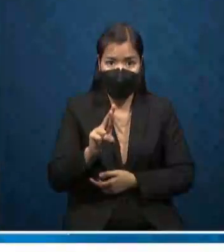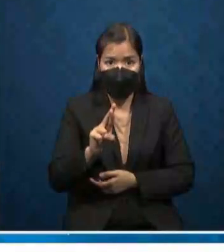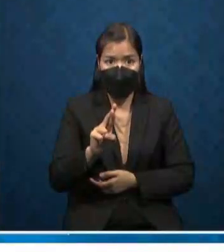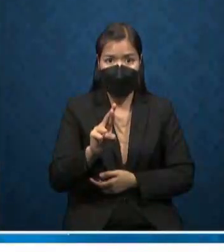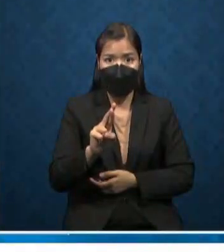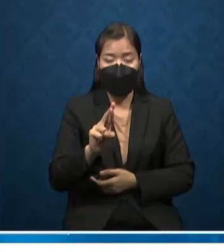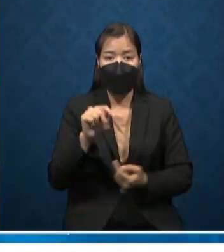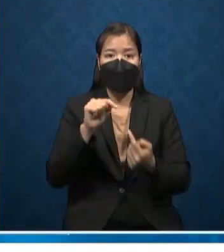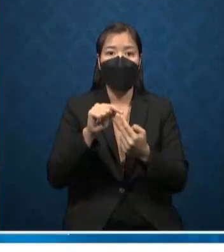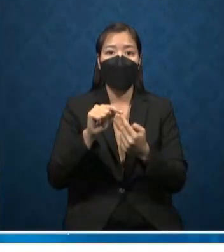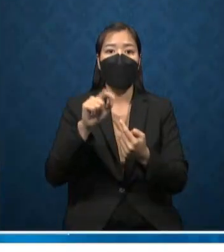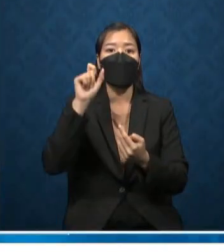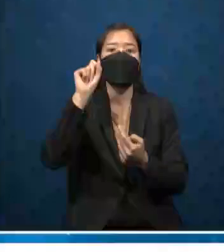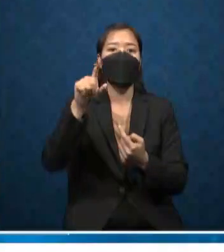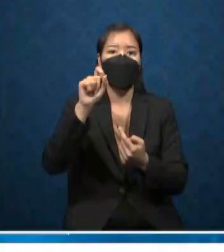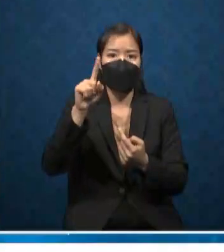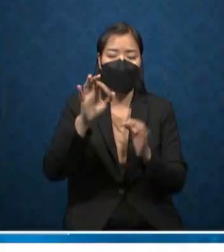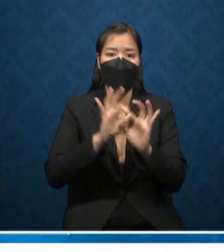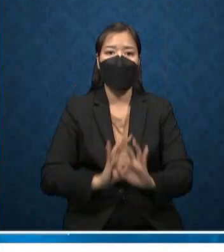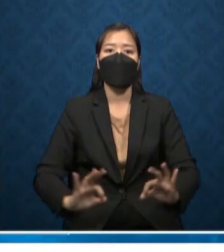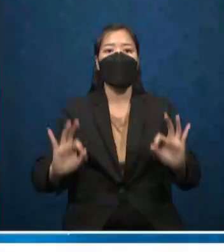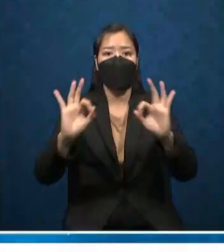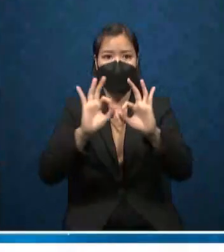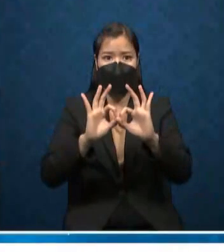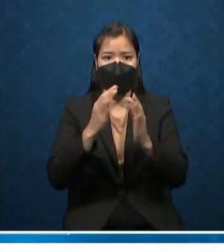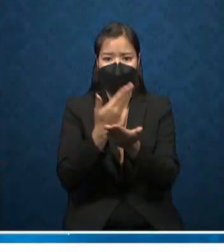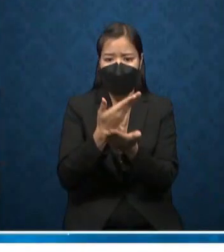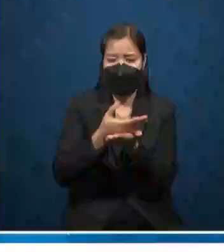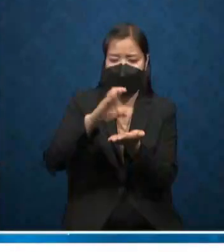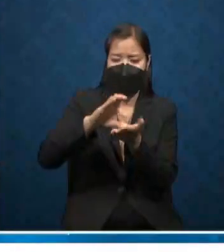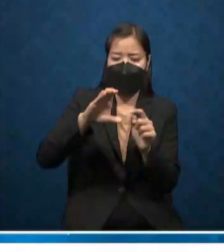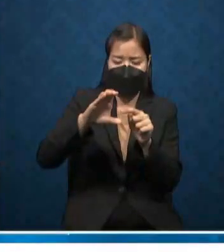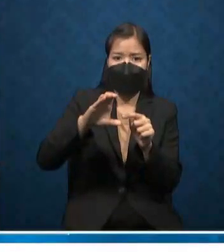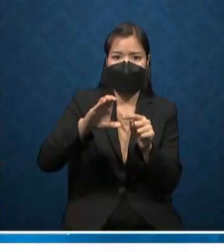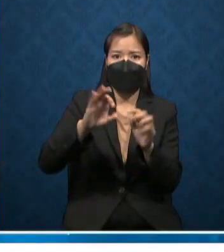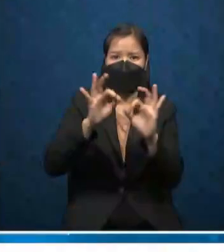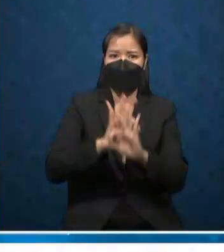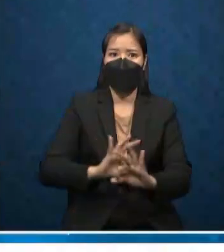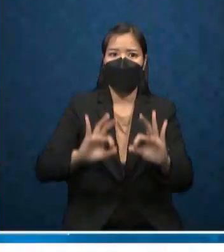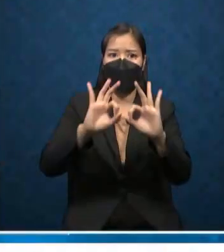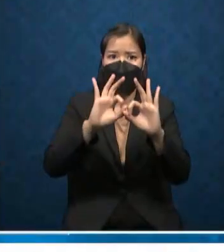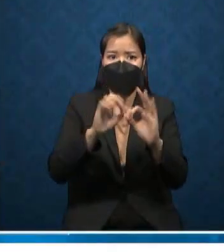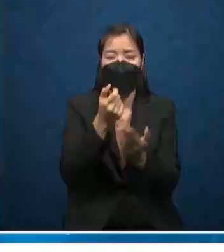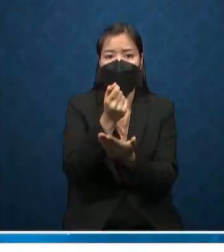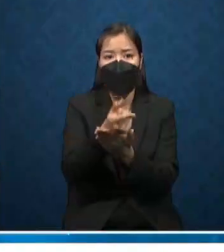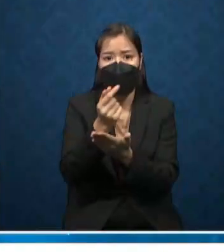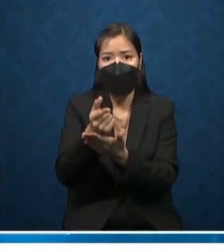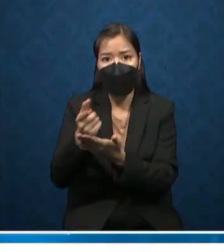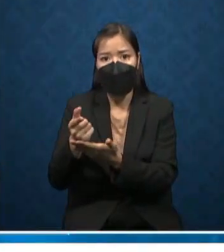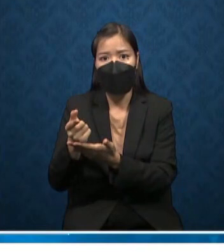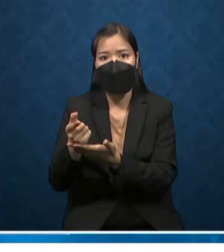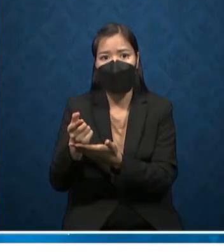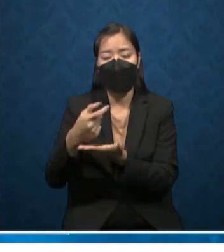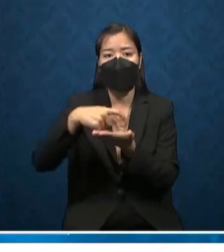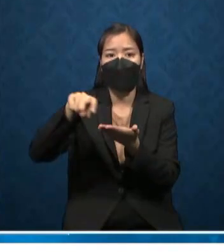รณีฉุกเฉินและจำเป็นซึ่งอันนี้เป็นตัวเป็นวงเงินที่สำคัญที่ตั้งไว้และนำมาโอนงบประมาณในรายจ่าย